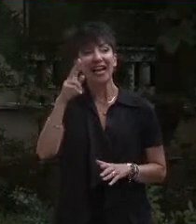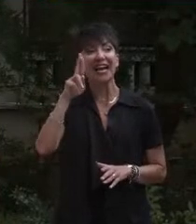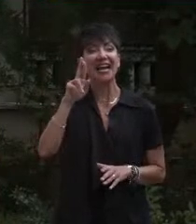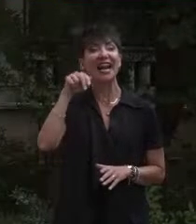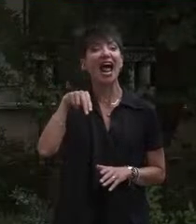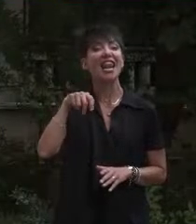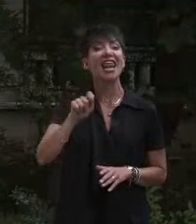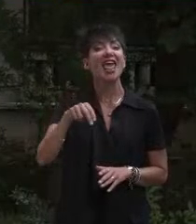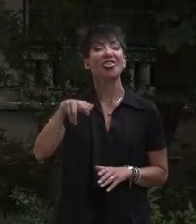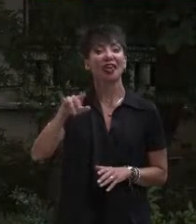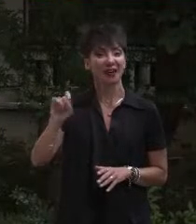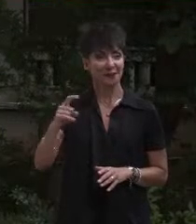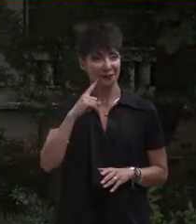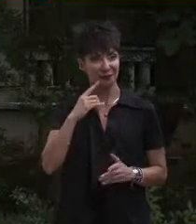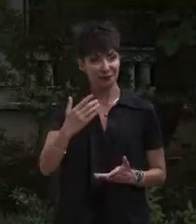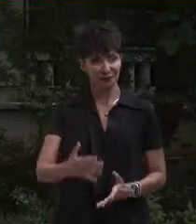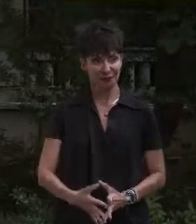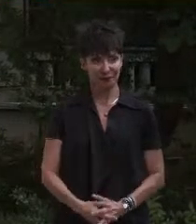Καλλινίκη.